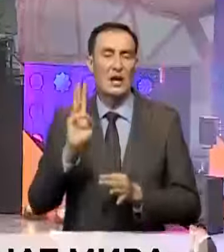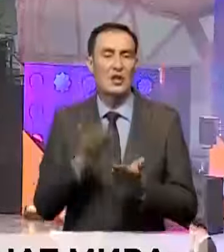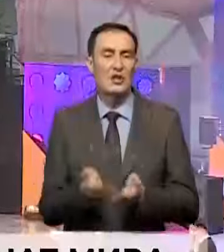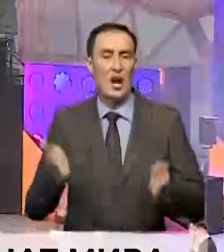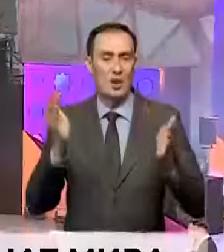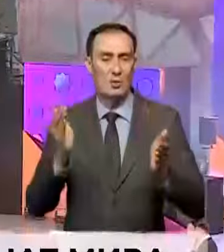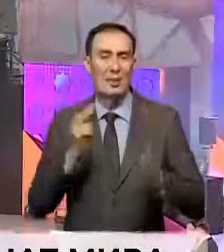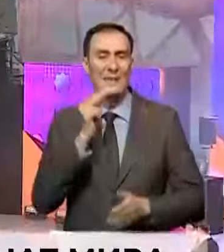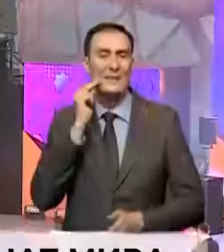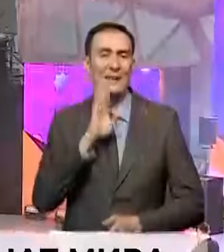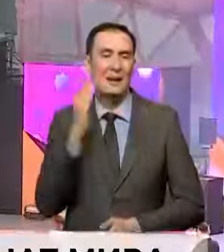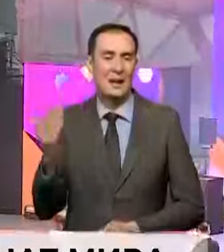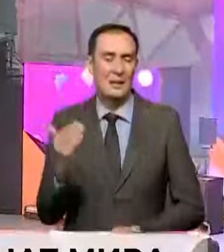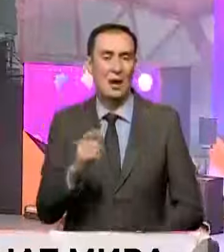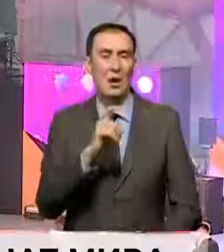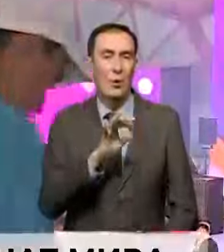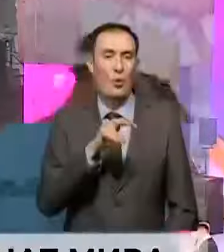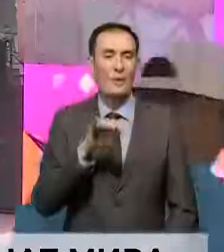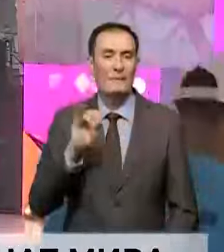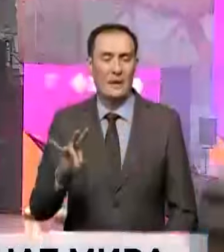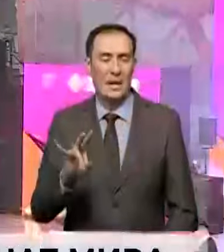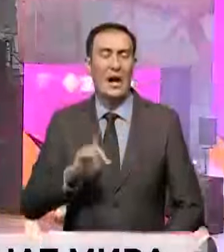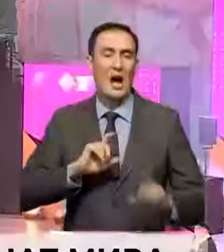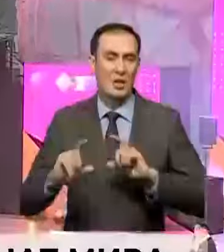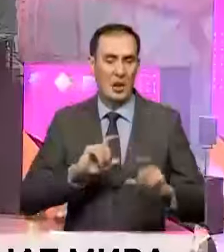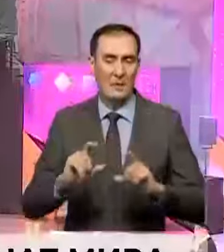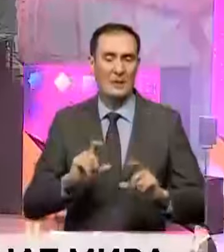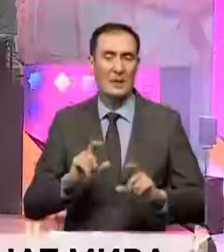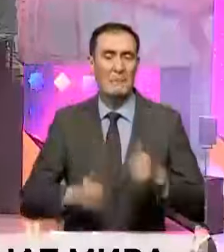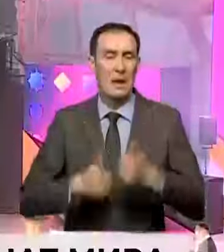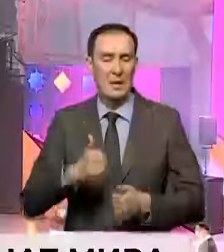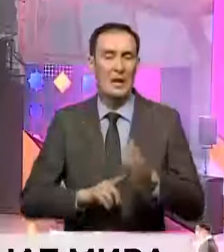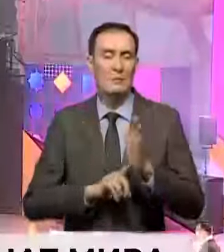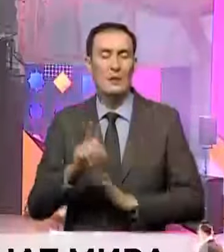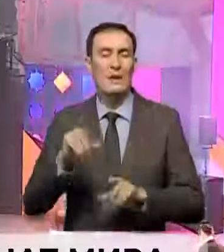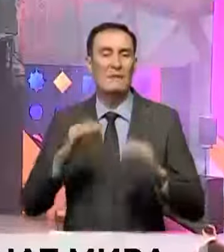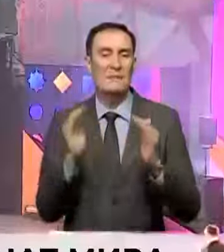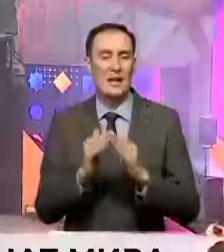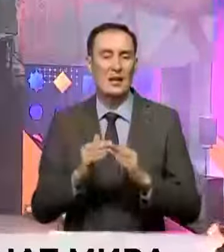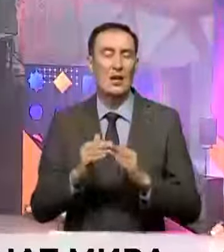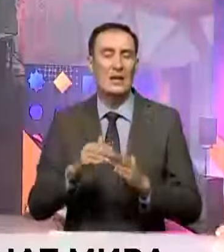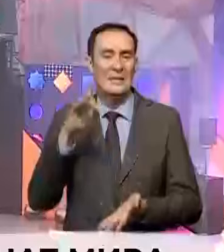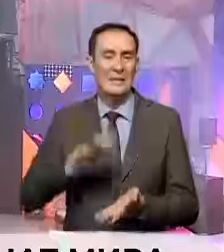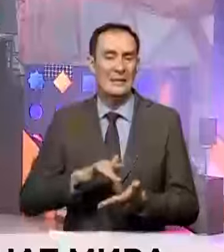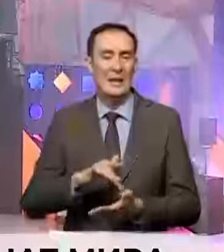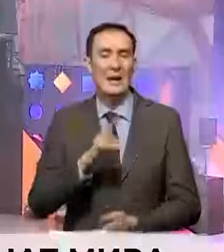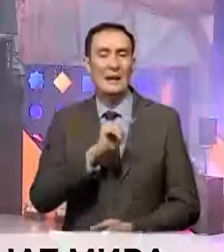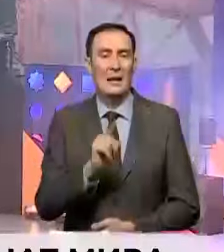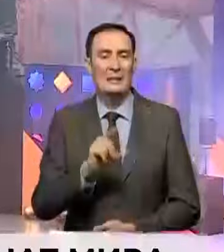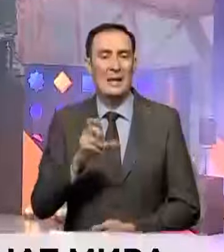чашу китаянка Хоу Ифань. Сами шахматные баталии пройдут в здании Конгресс-центра